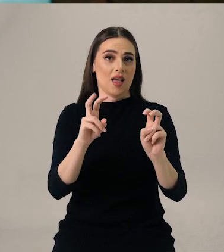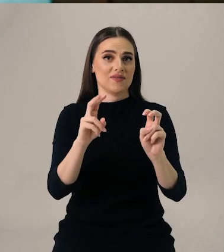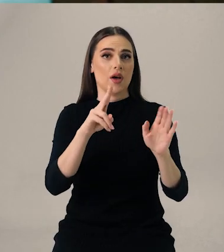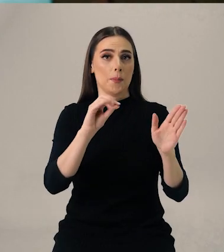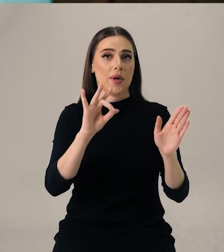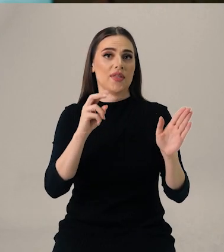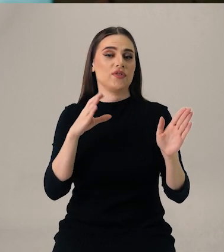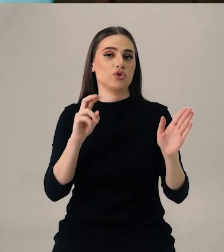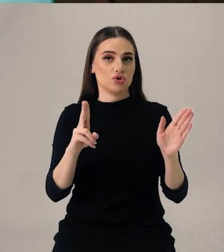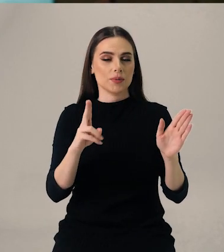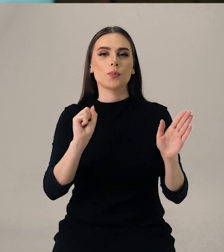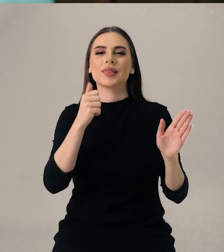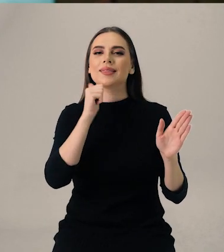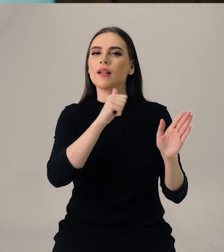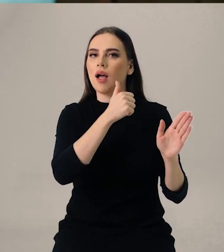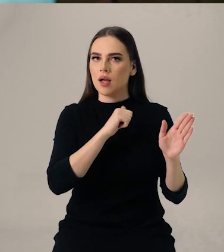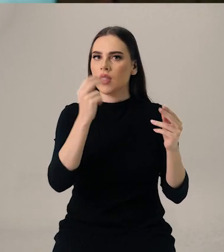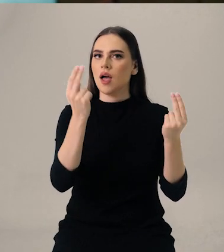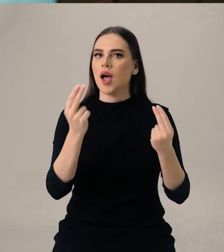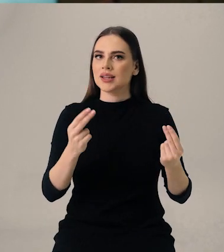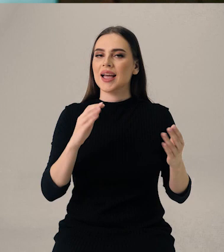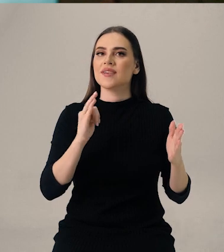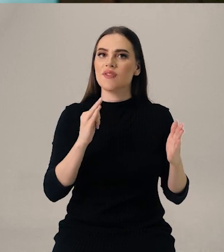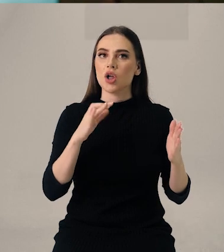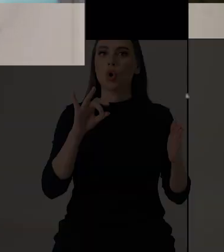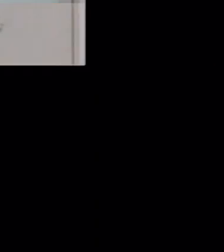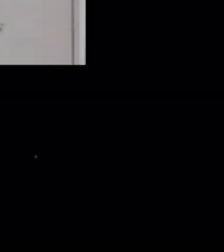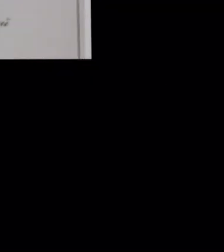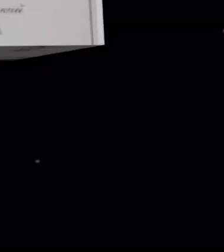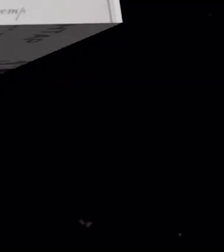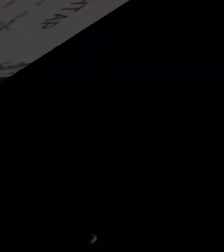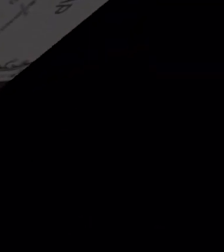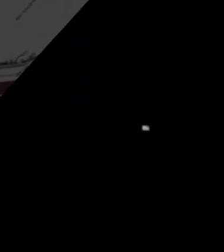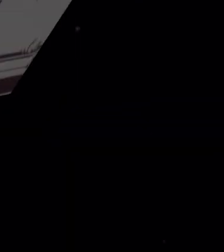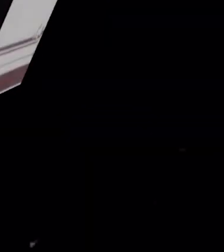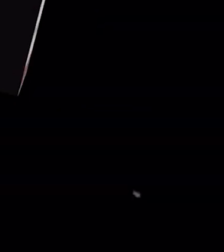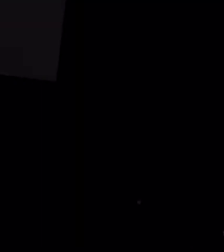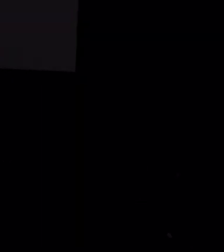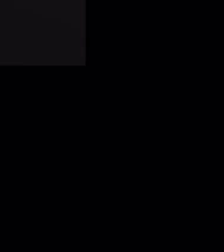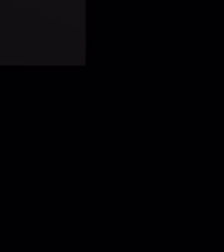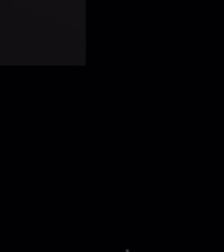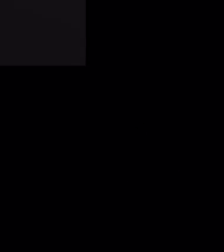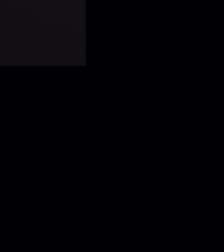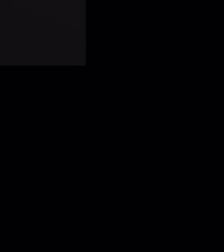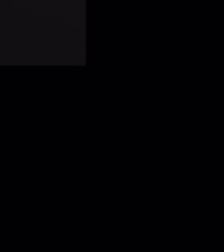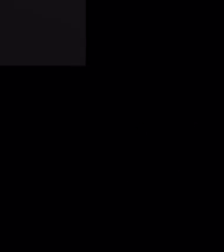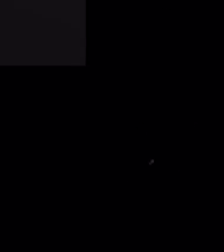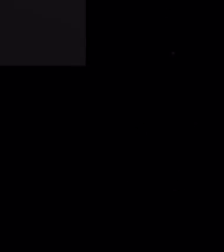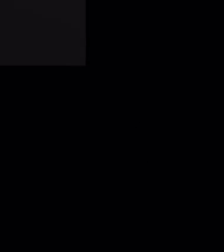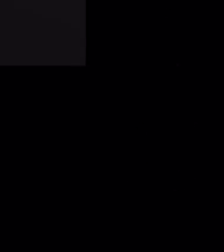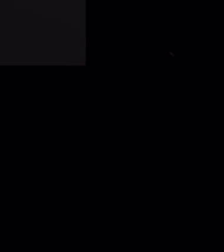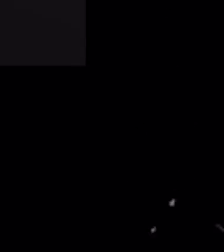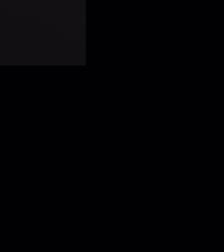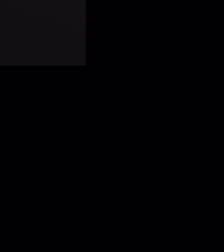А теперь перейдем к тайнам картины «Иван Грозный и сын его Иван». Зачем Репин взялся за этот сюжет?